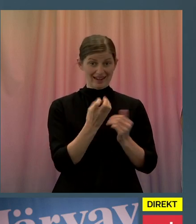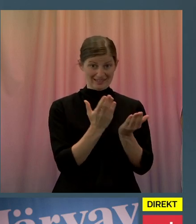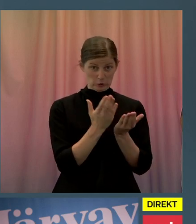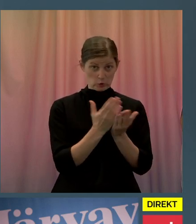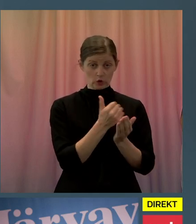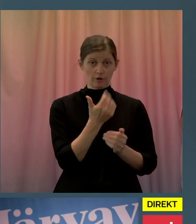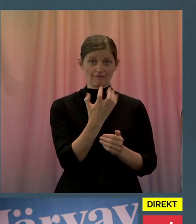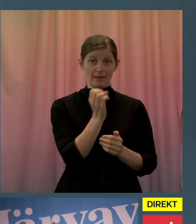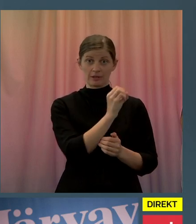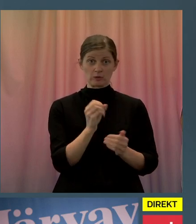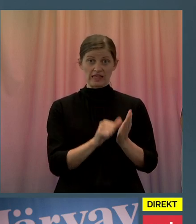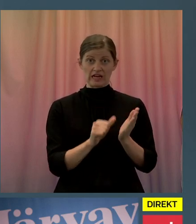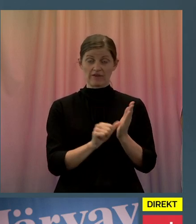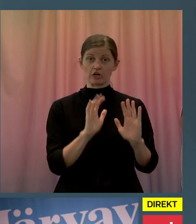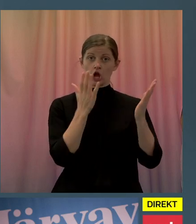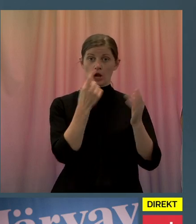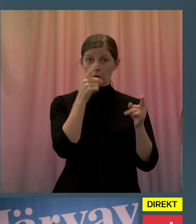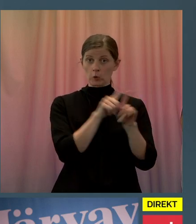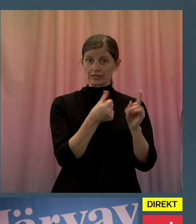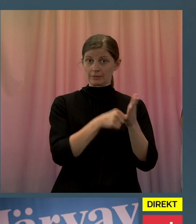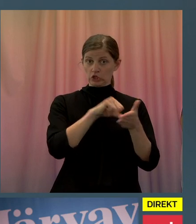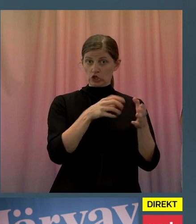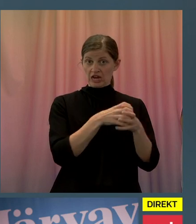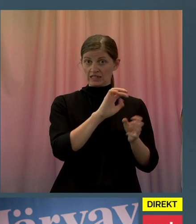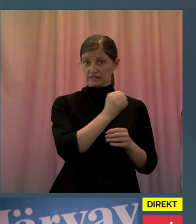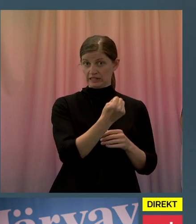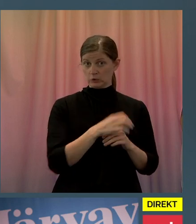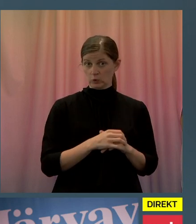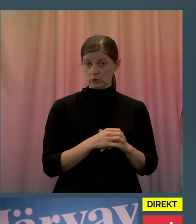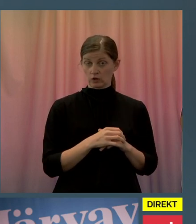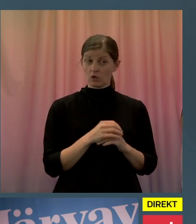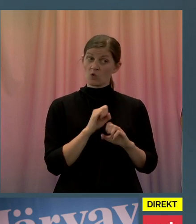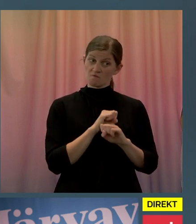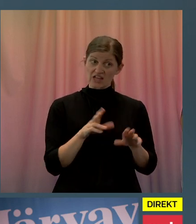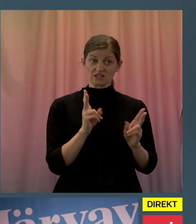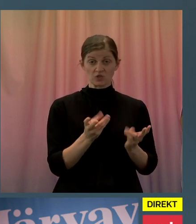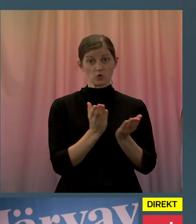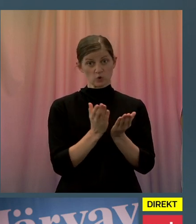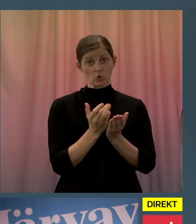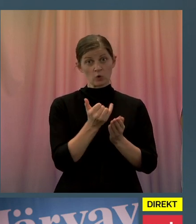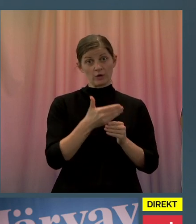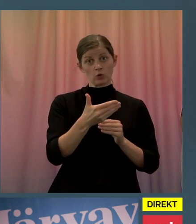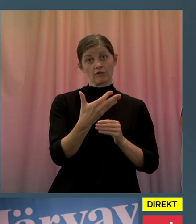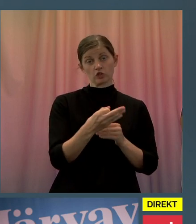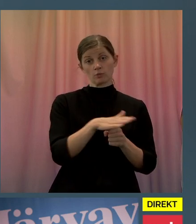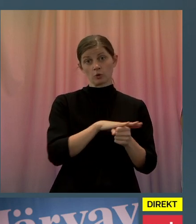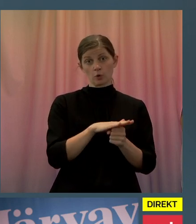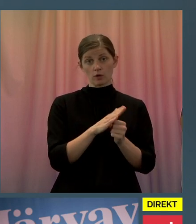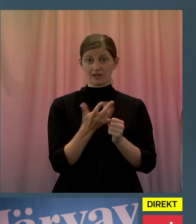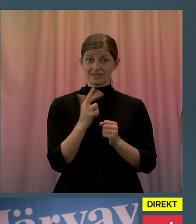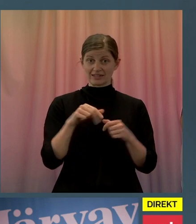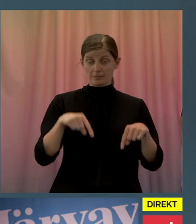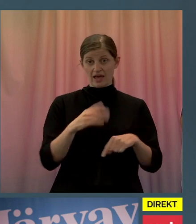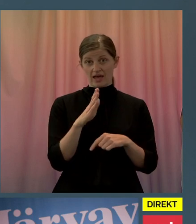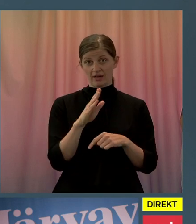med godkända betyg. En stor del av de skolorna ligger i utanförskapsområden, också här i Järva.